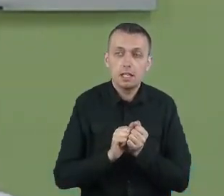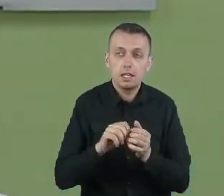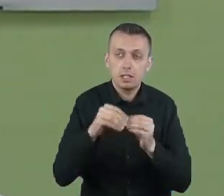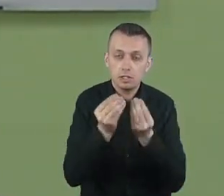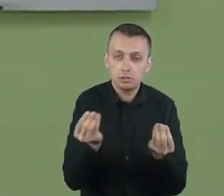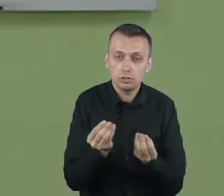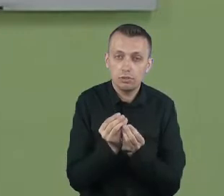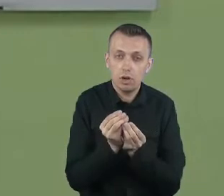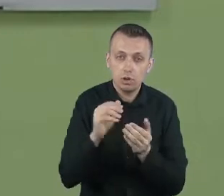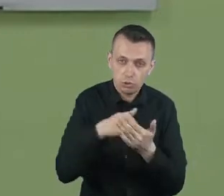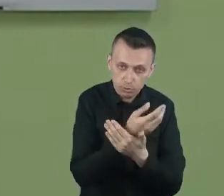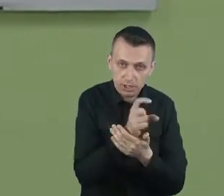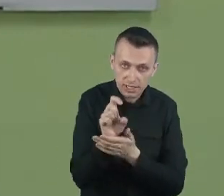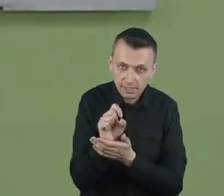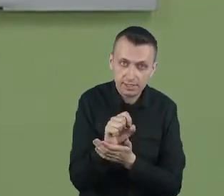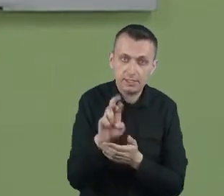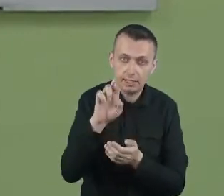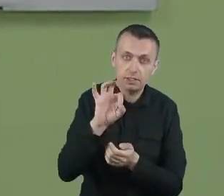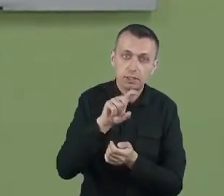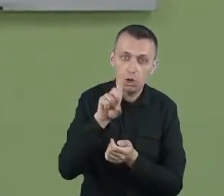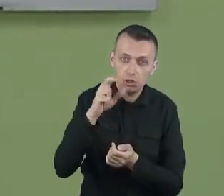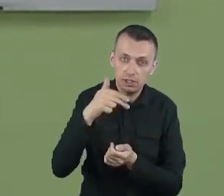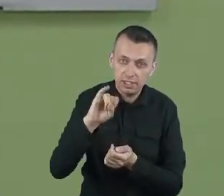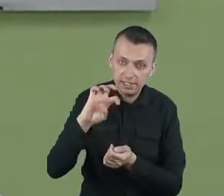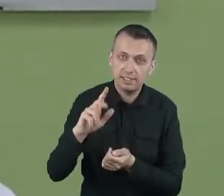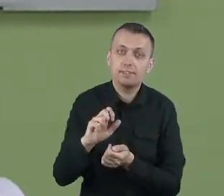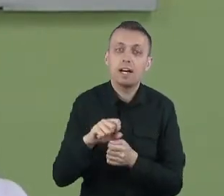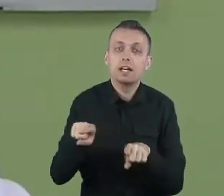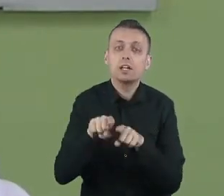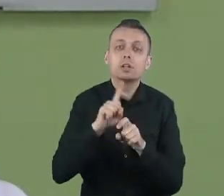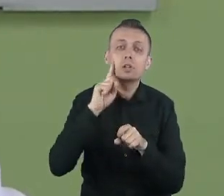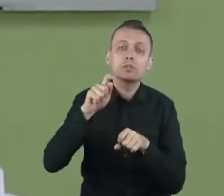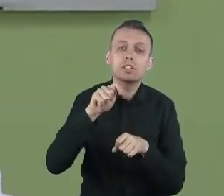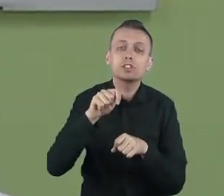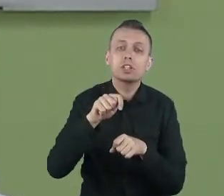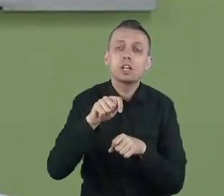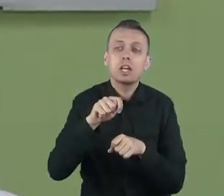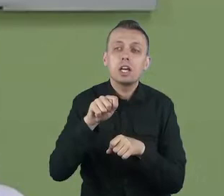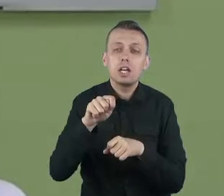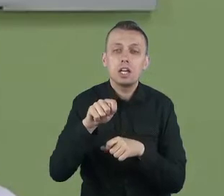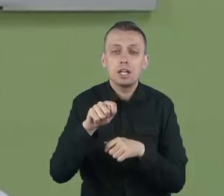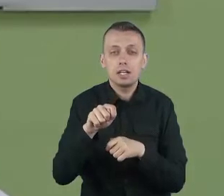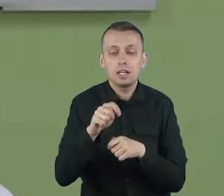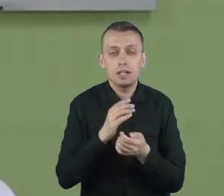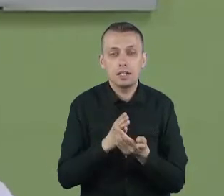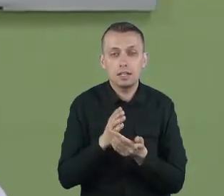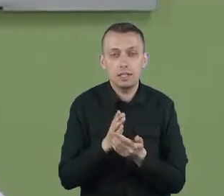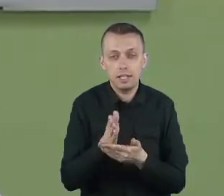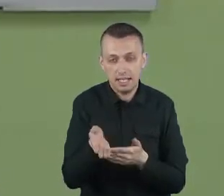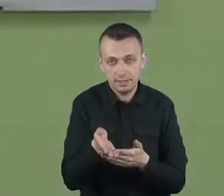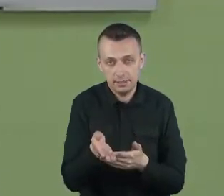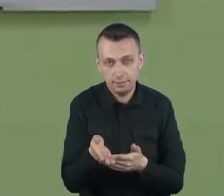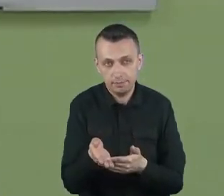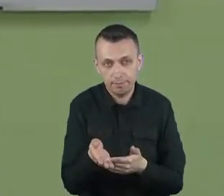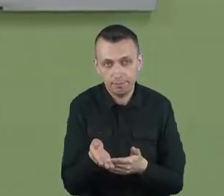wójtowie, prezydenci, burmistrzowie, również radni. Padały takie pytania, czy radny może zgłaszać kandydatów. Jeszcze